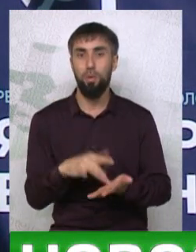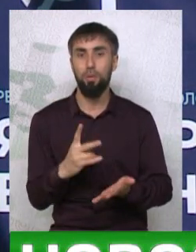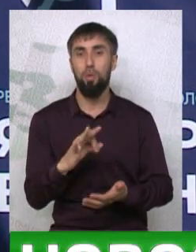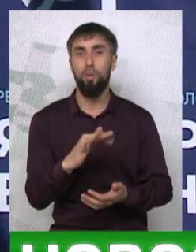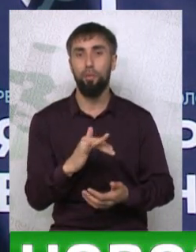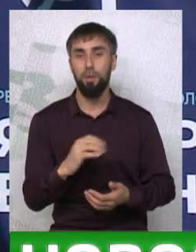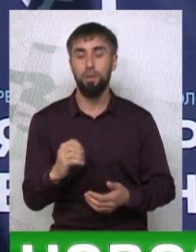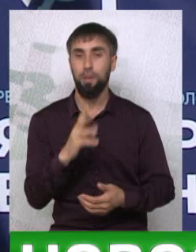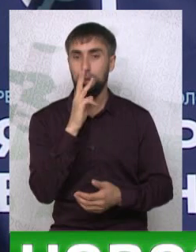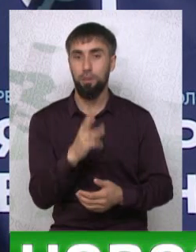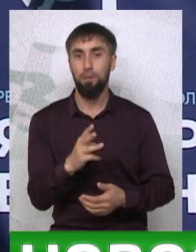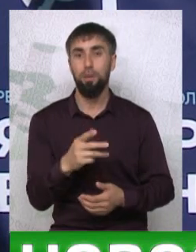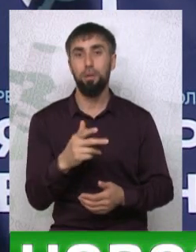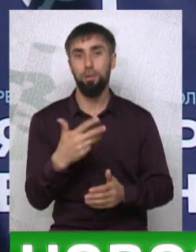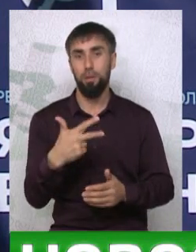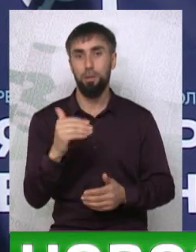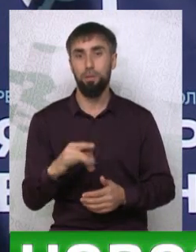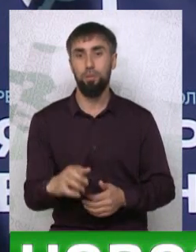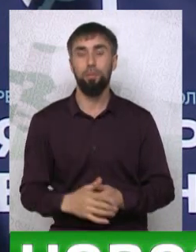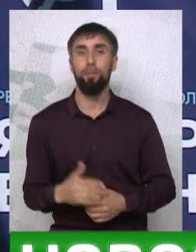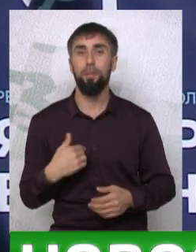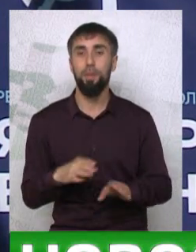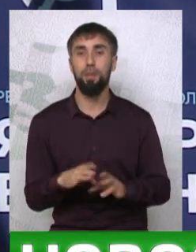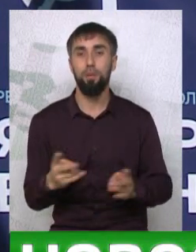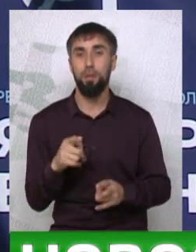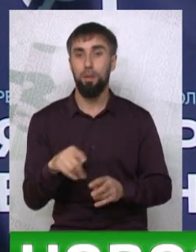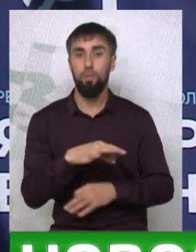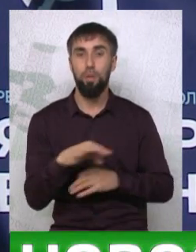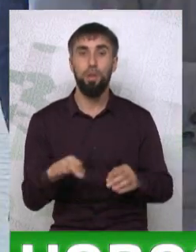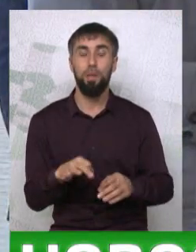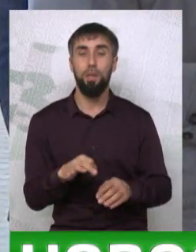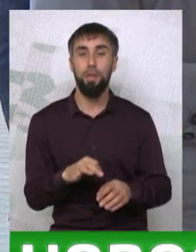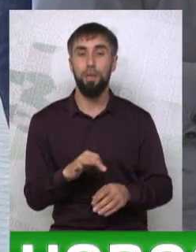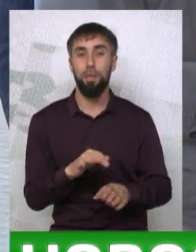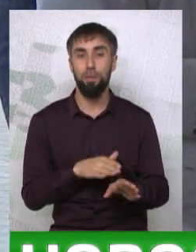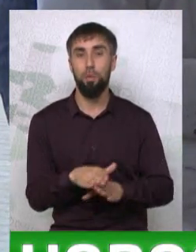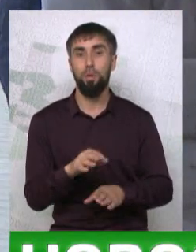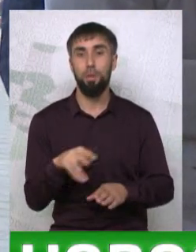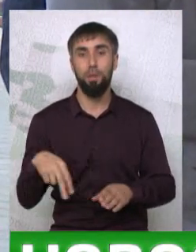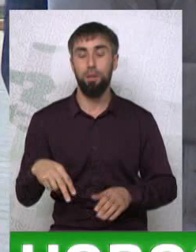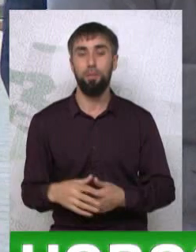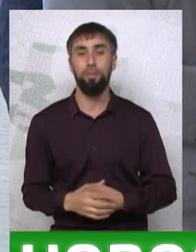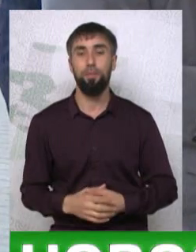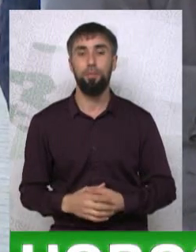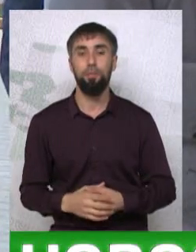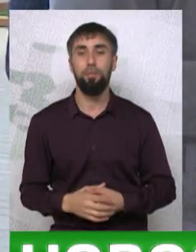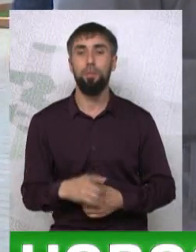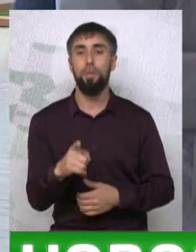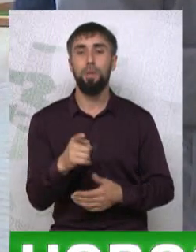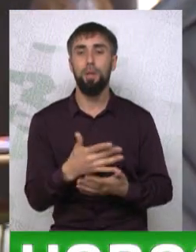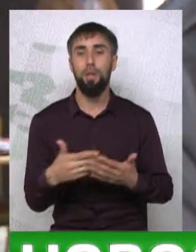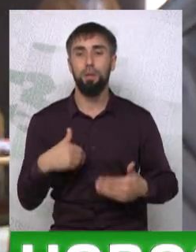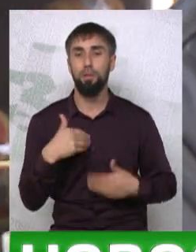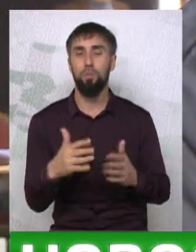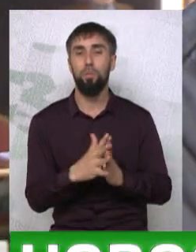офисе зарплаты в пределах 30 тысяч рублей. Также нам нужен на этот же проект исполнительный директор. В списке рабочих мест, представленных на ярмарке, большой